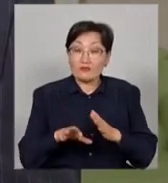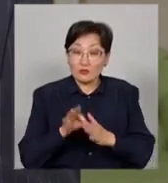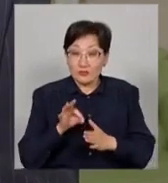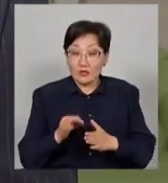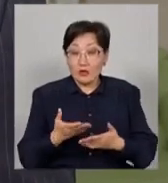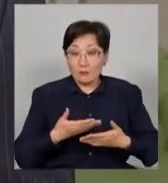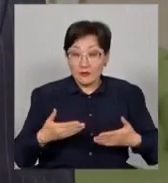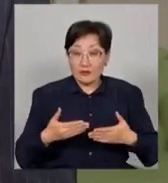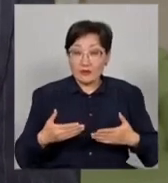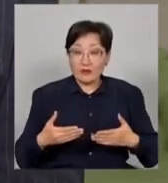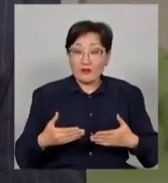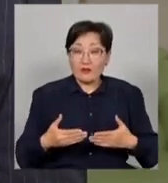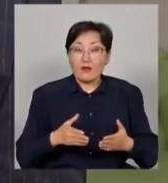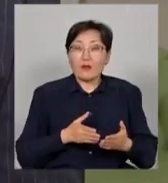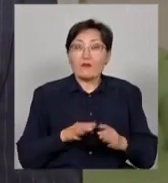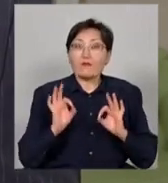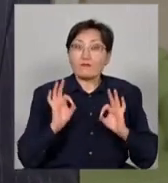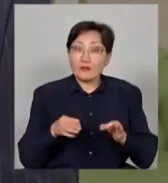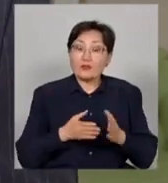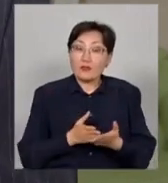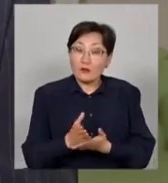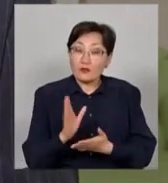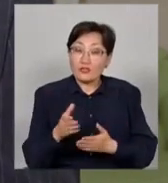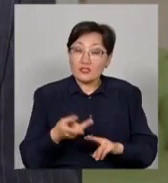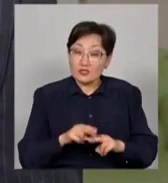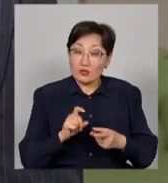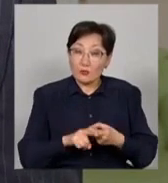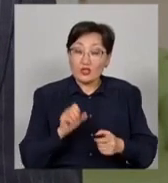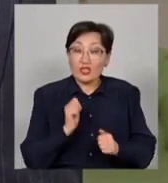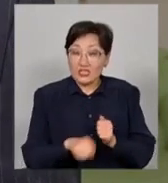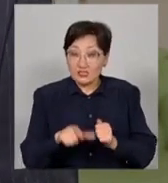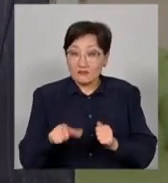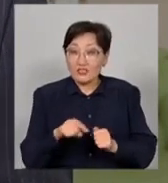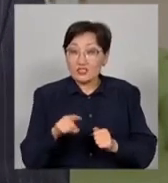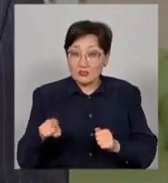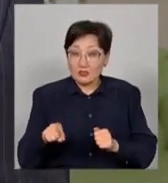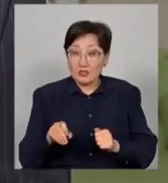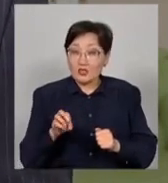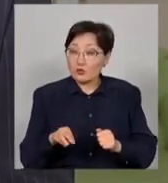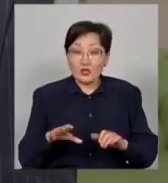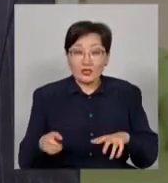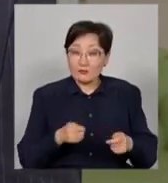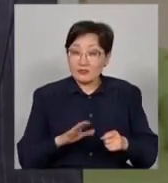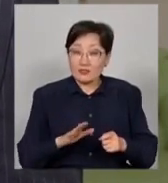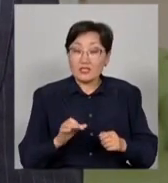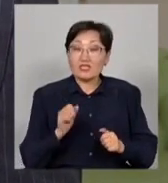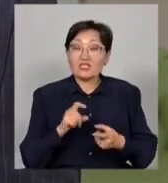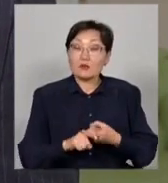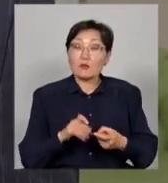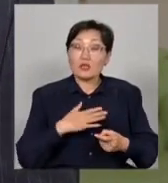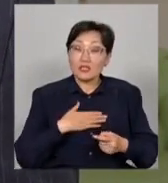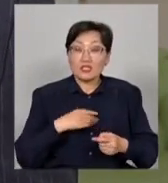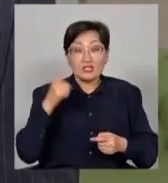мы пойдем в верном направлении. Но ведь это зависит еще и от каждого из нас, не только от президента. Это зависит от